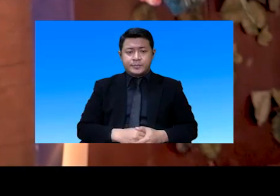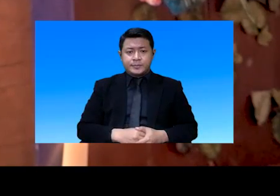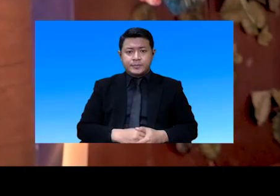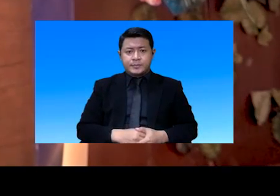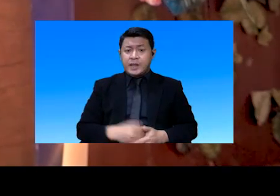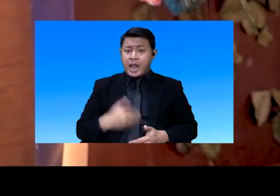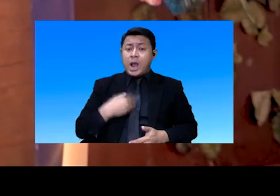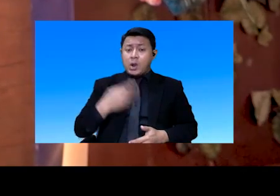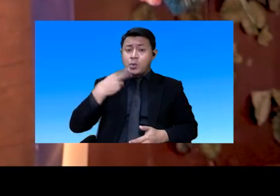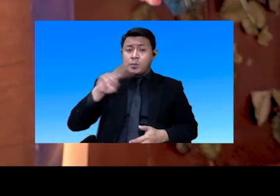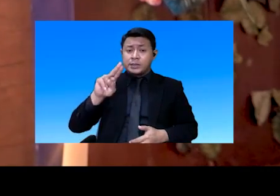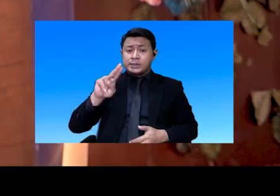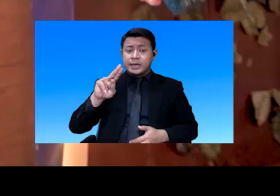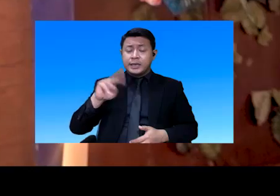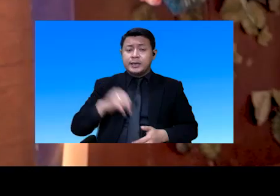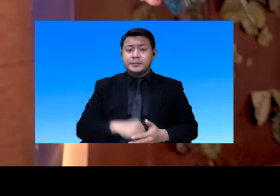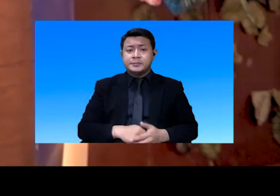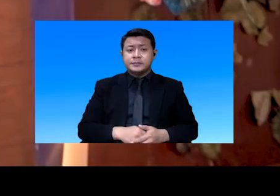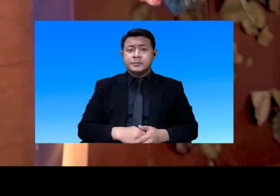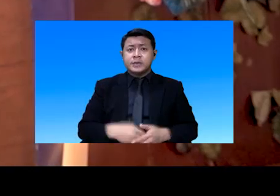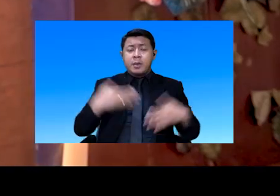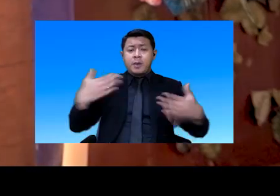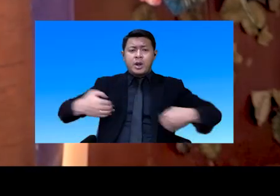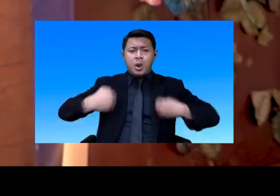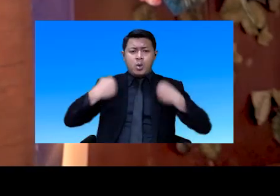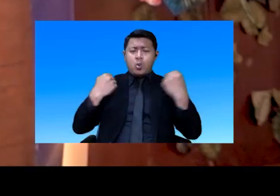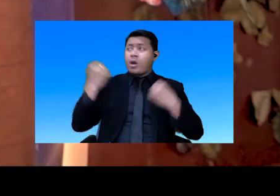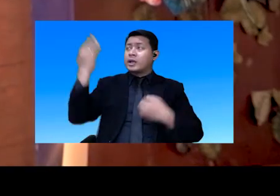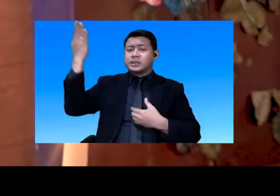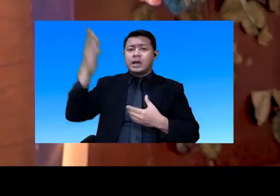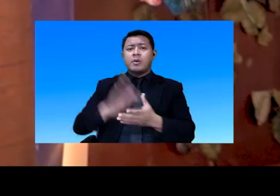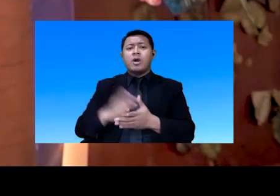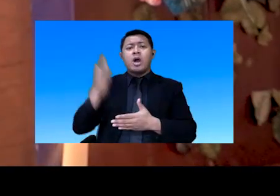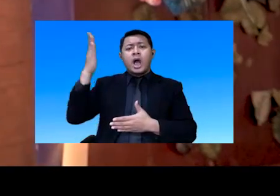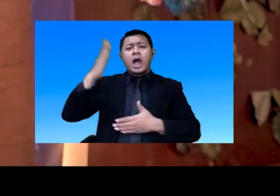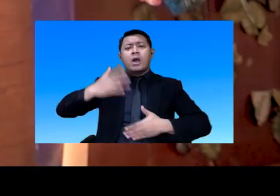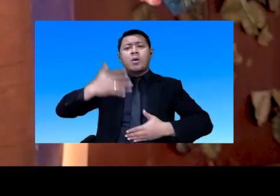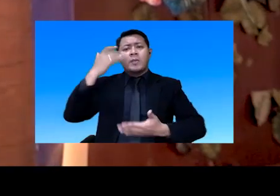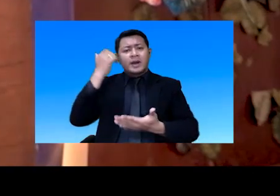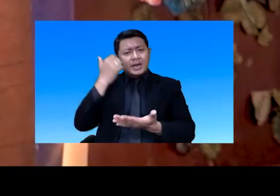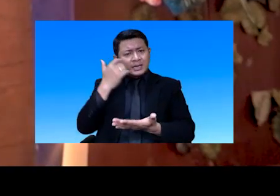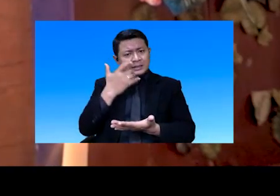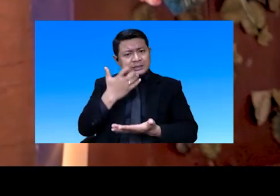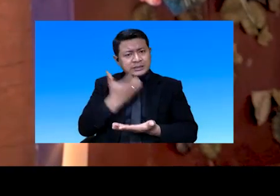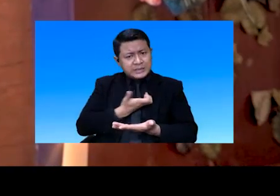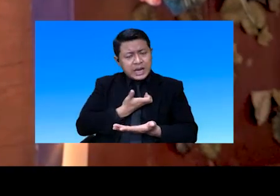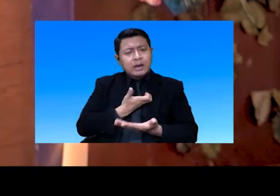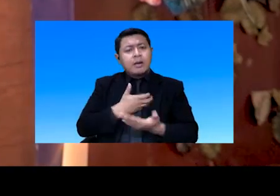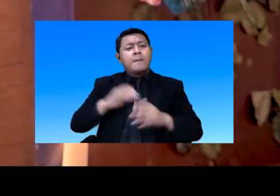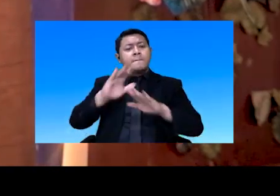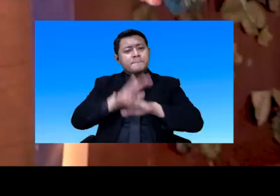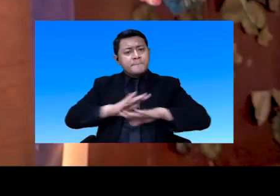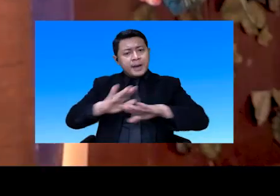Aku percaya pada kuat kuasamu bahwa engkau berkehendak sedang merawat dan melawat